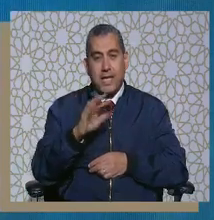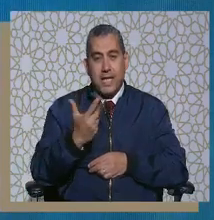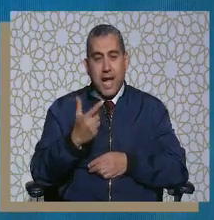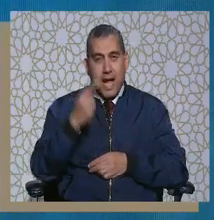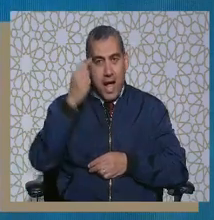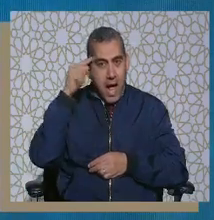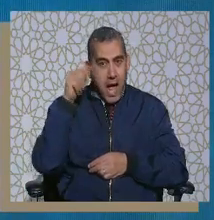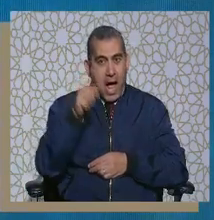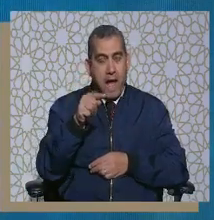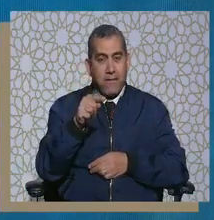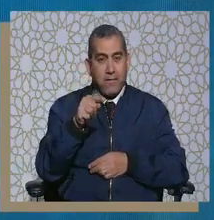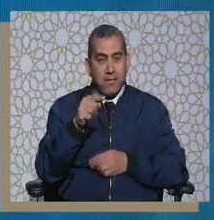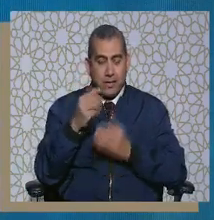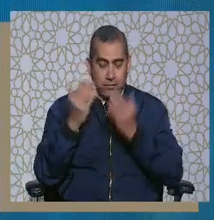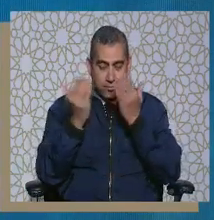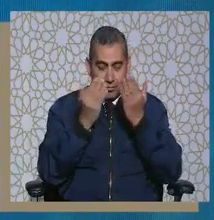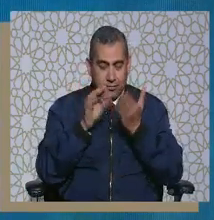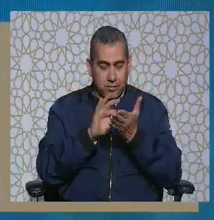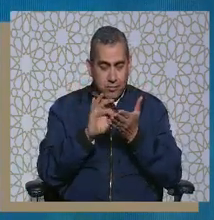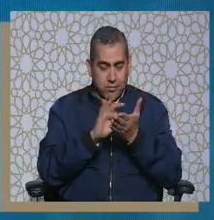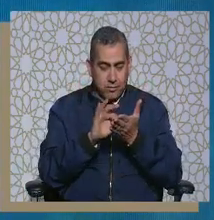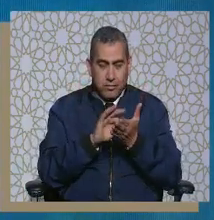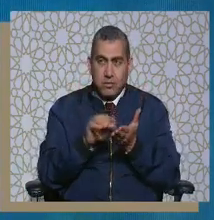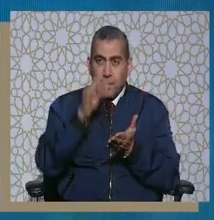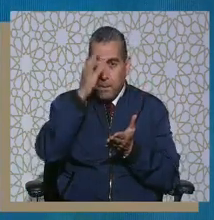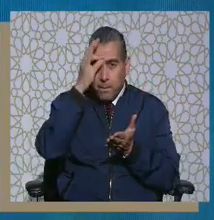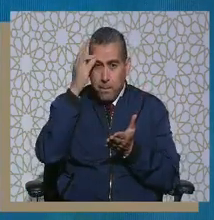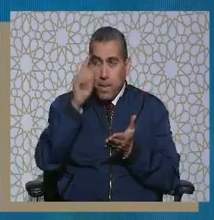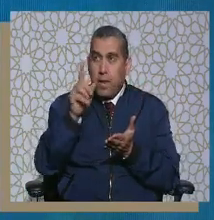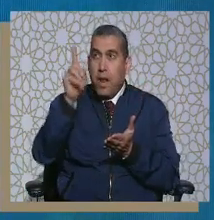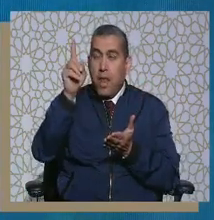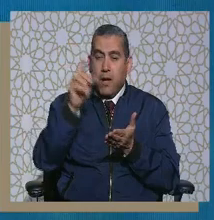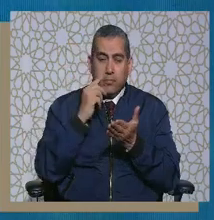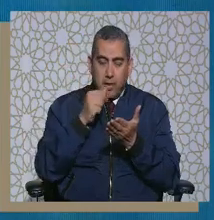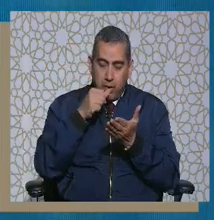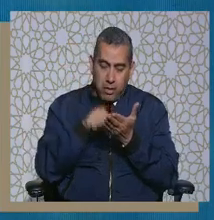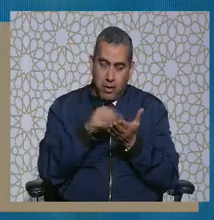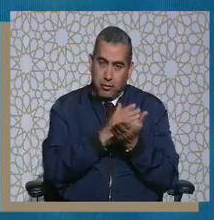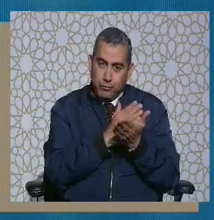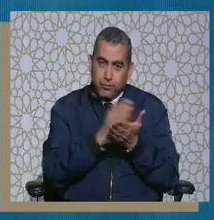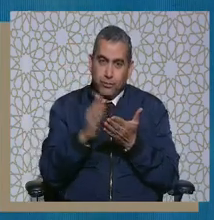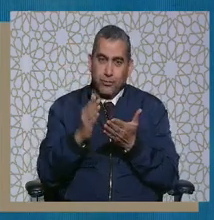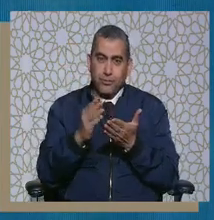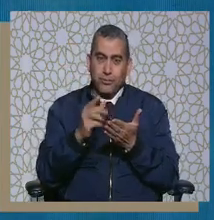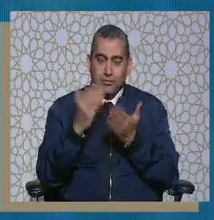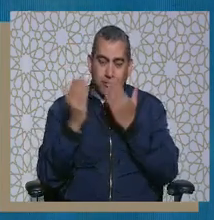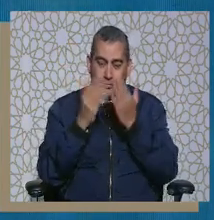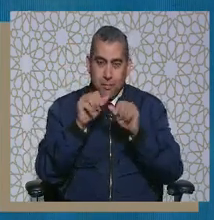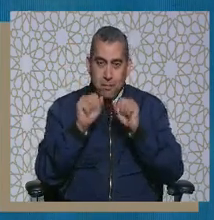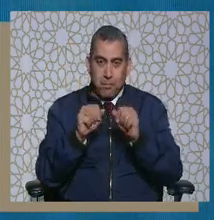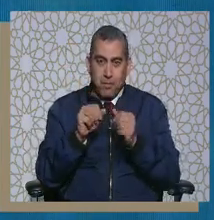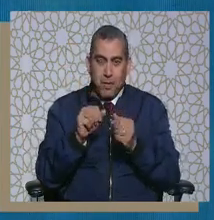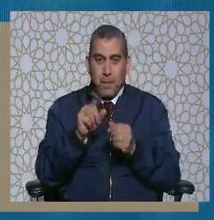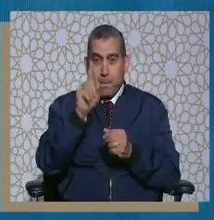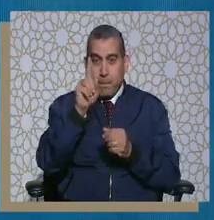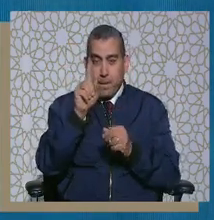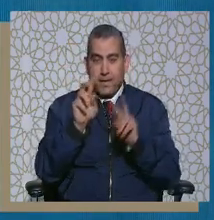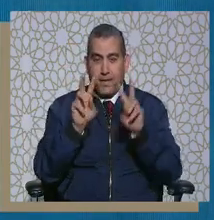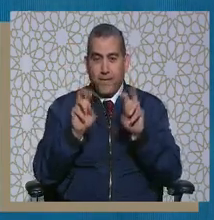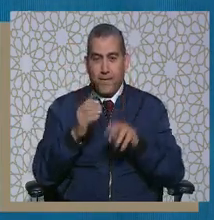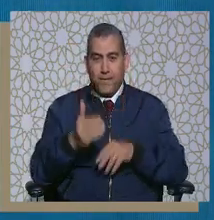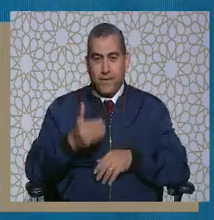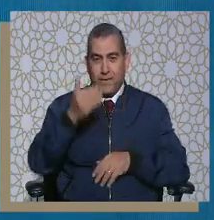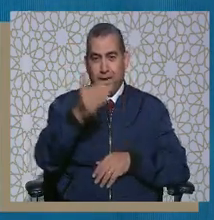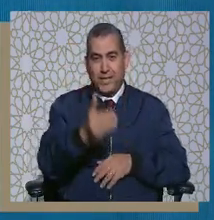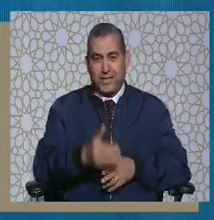نعرف نقرا اقدار الله ونتخلص من الاميه في هذه القراءه ولكن